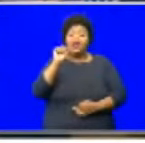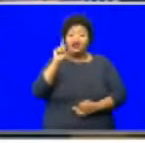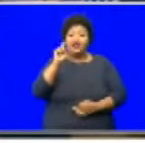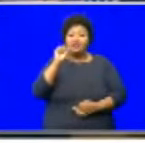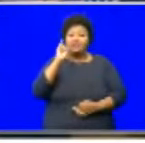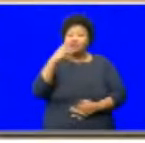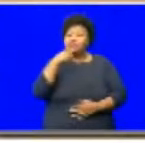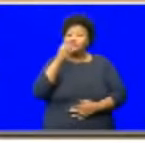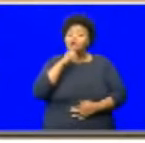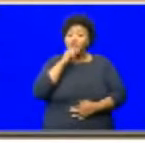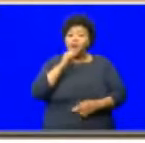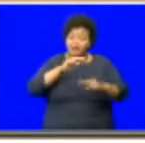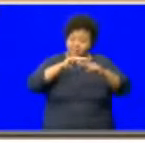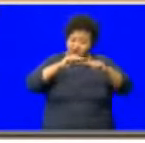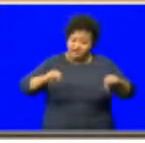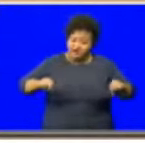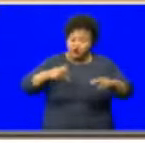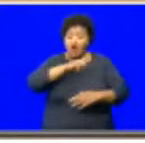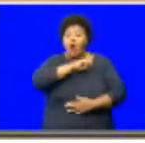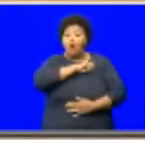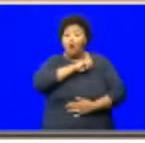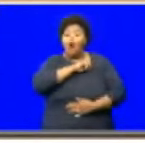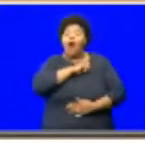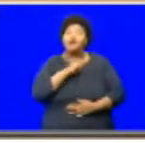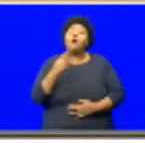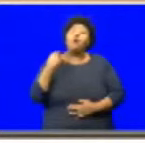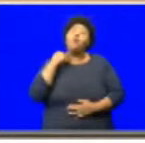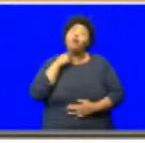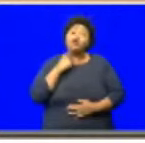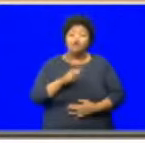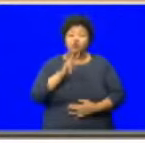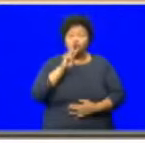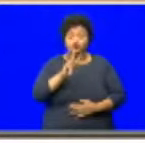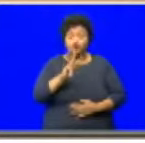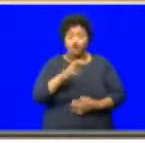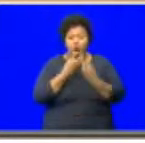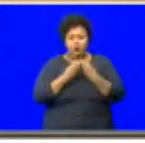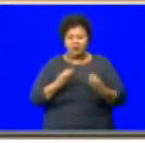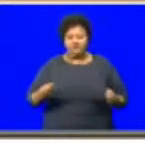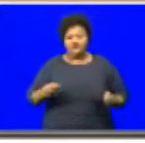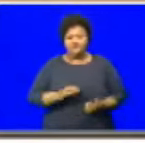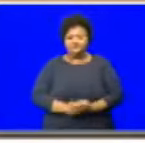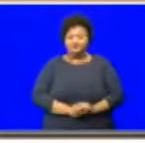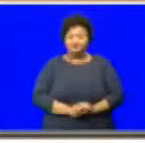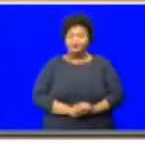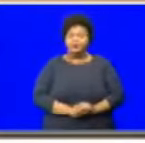lendvodza. Kutsi tekulo leliviki lesuka kulo selitawuphela nje kwaba